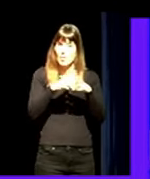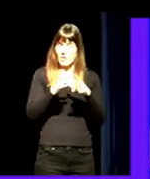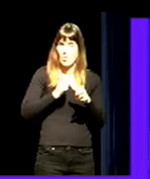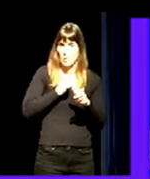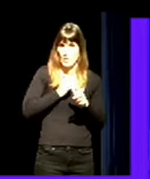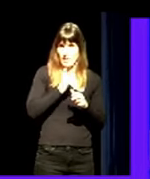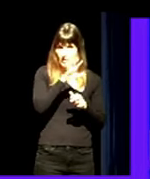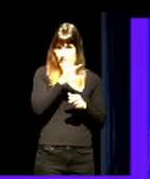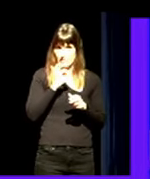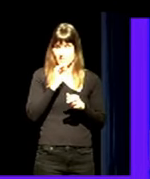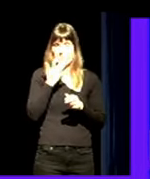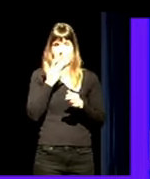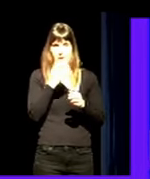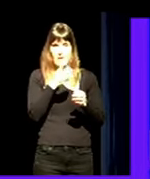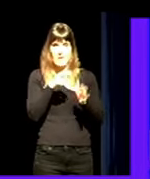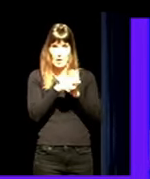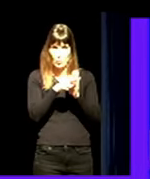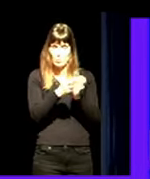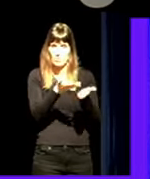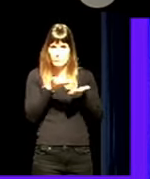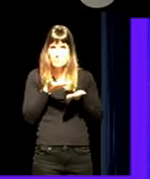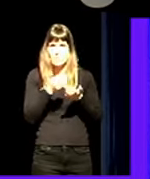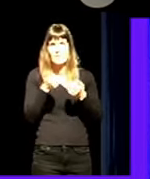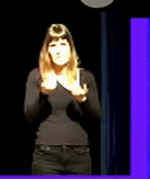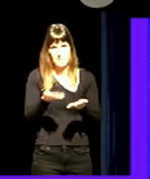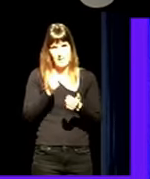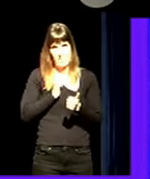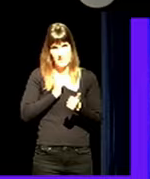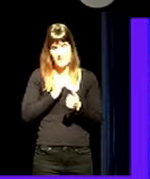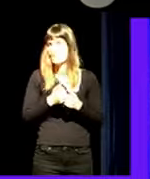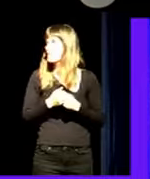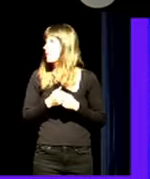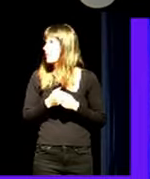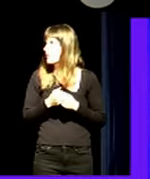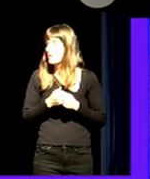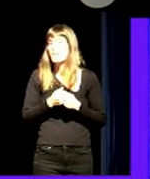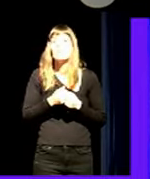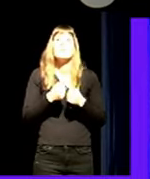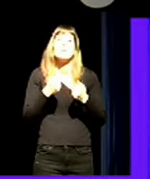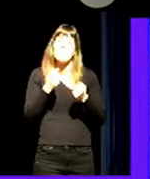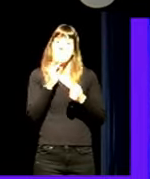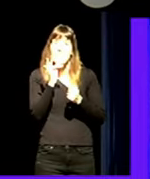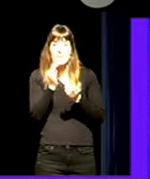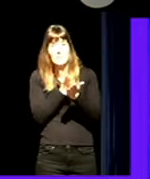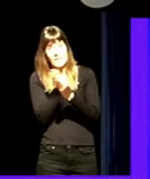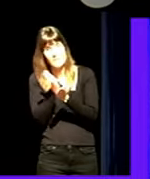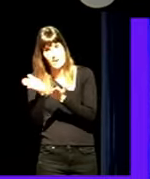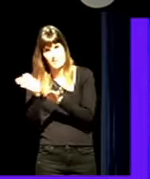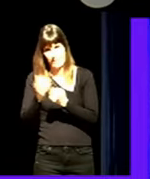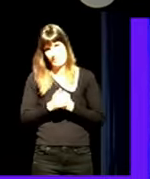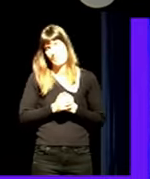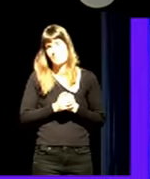bueno, esku hartzeak egin alditzak egun, eta baita ere, ez da, horrekin lotuta, bueno, zer motatako alternatibak eta oportunitateak. Baina beti ere, ez